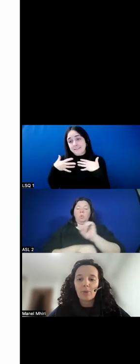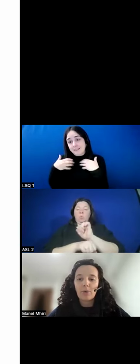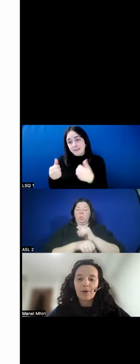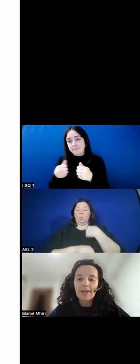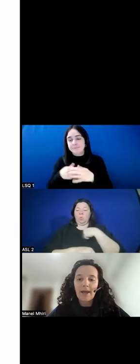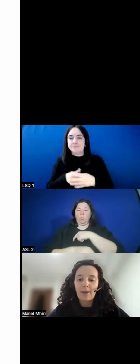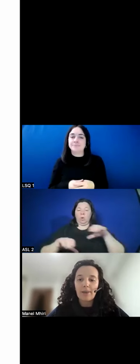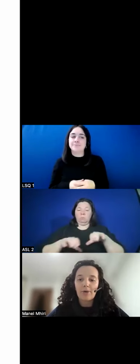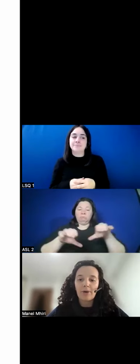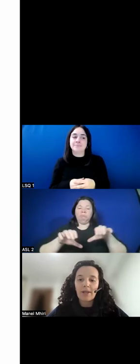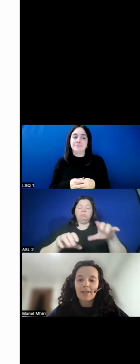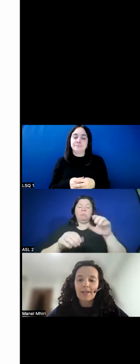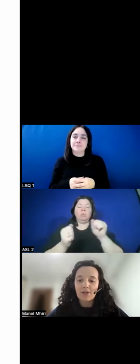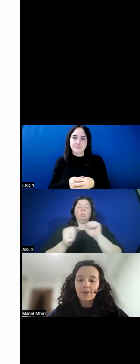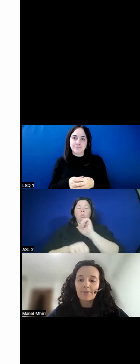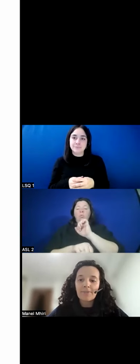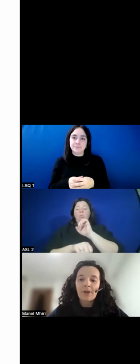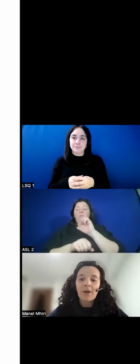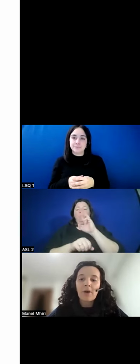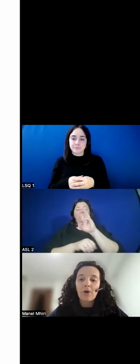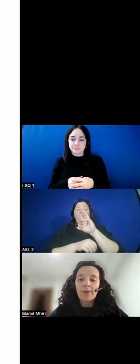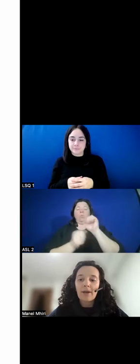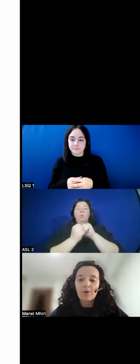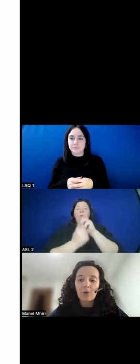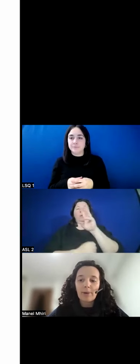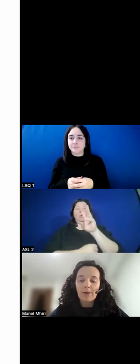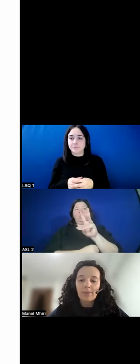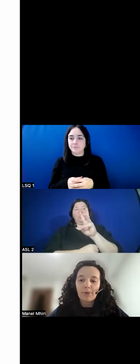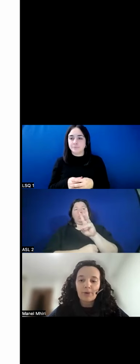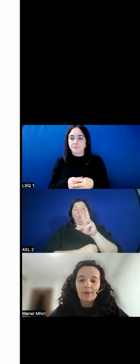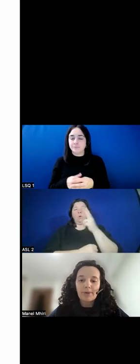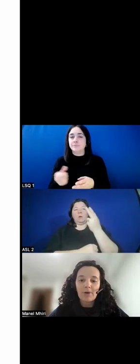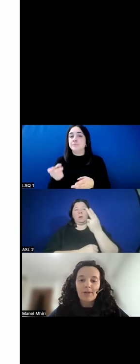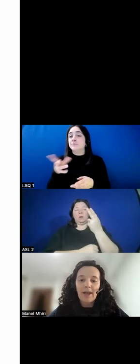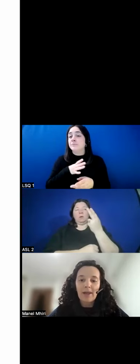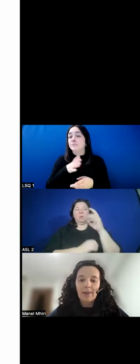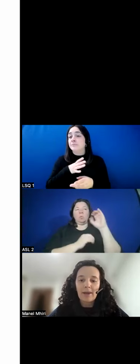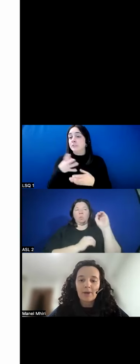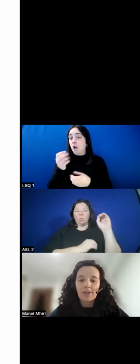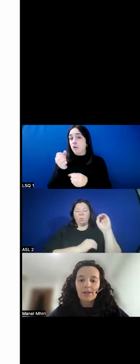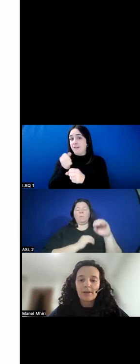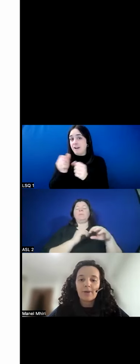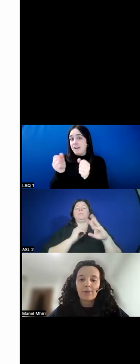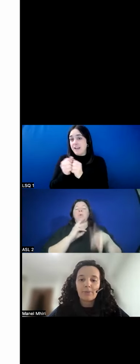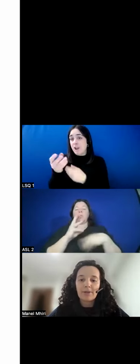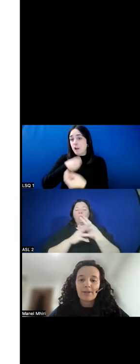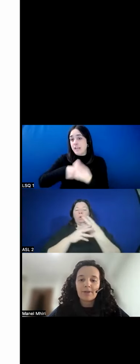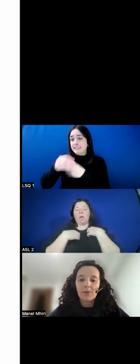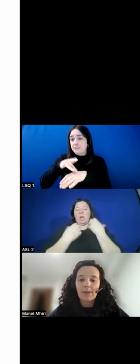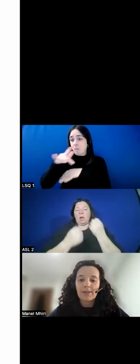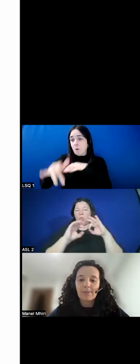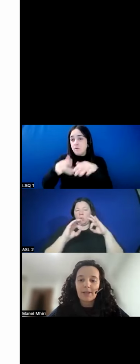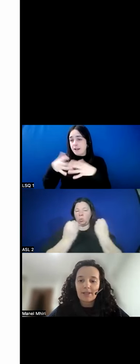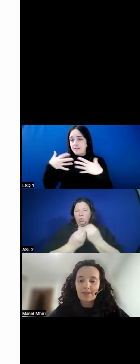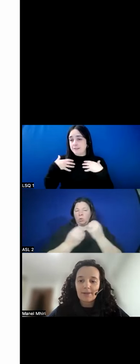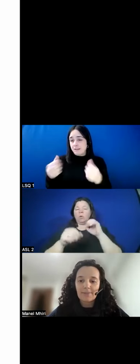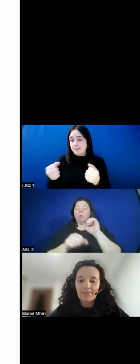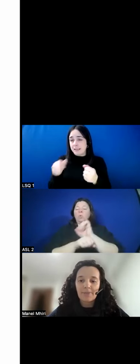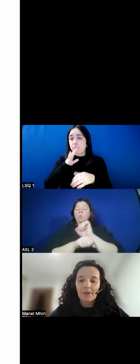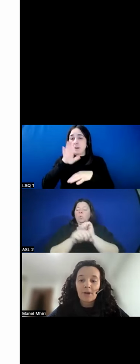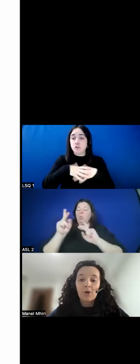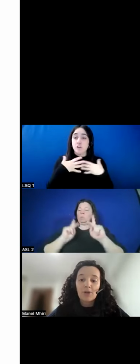particulier le travail que nous avons fait avec l'Organisation mondiale de la santé sur le rapport mondial sur la santé et l'équité